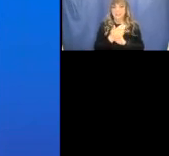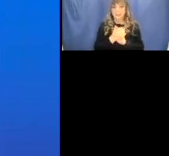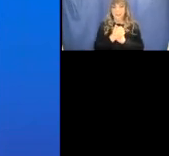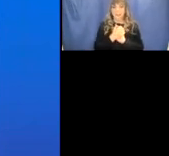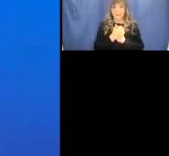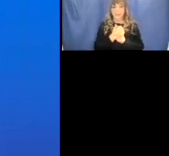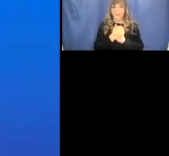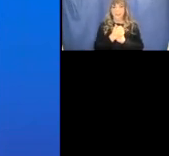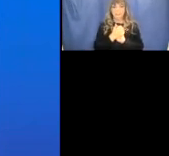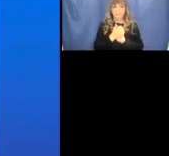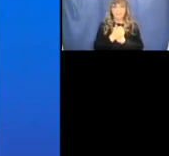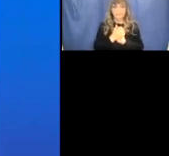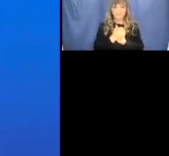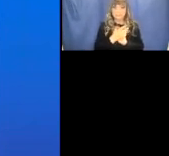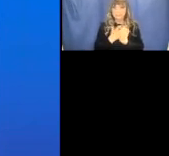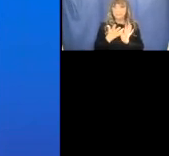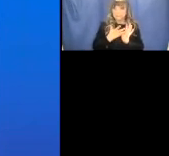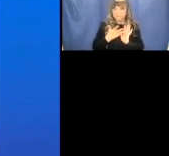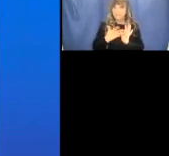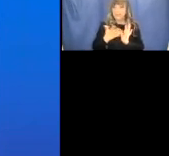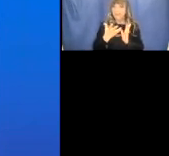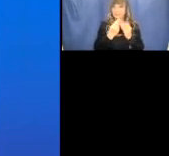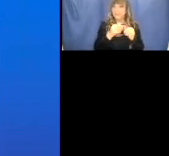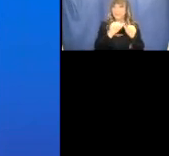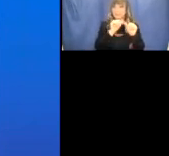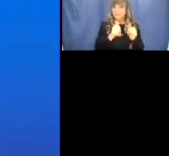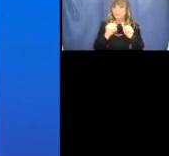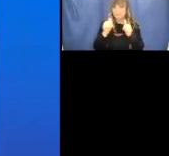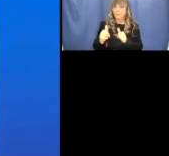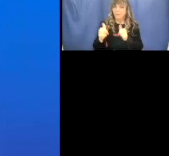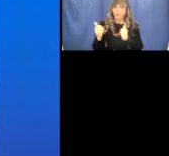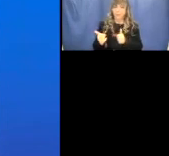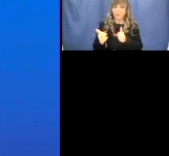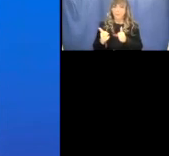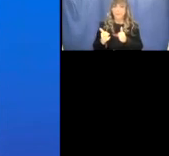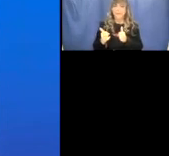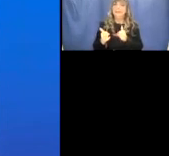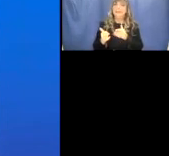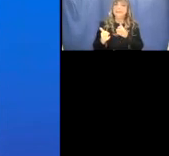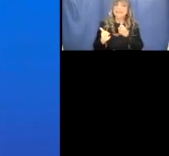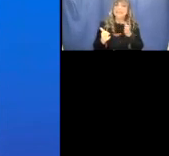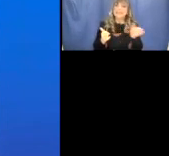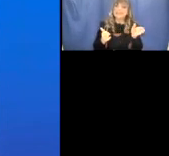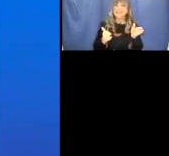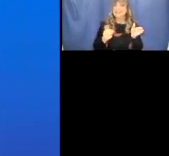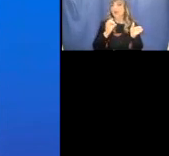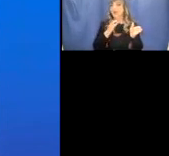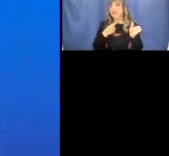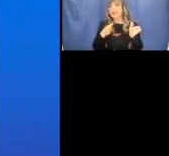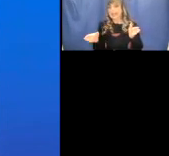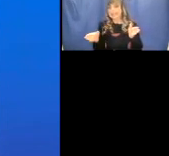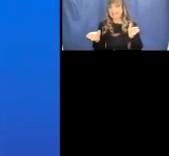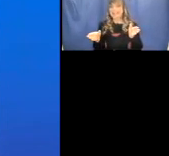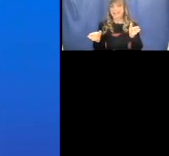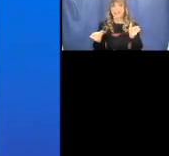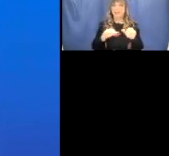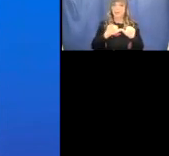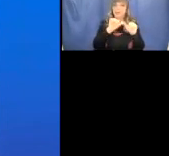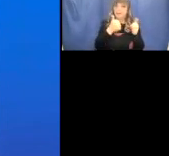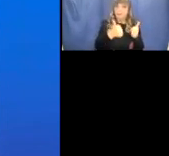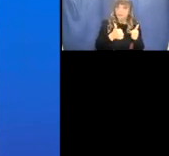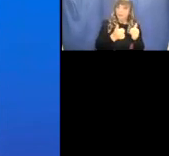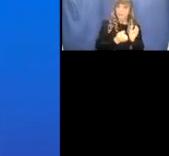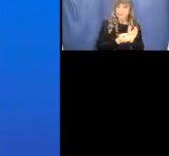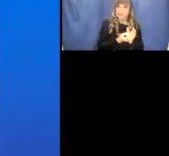stessa specie esistono delle forme sinistre e delle forme destre cioè delle forme nelle quali si sono sviluppate